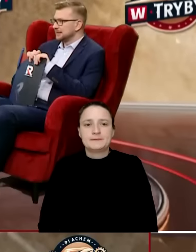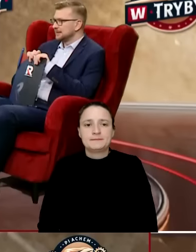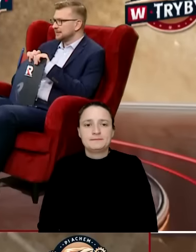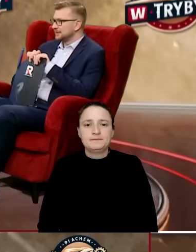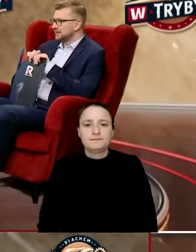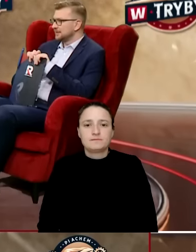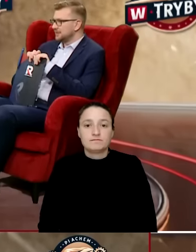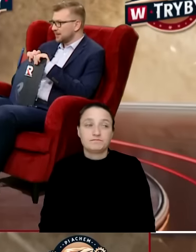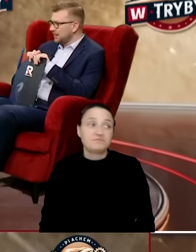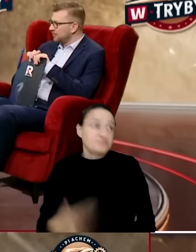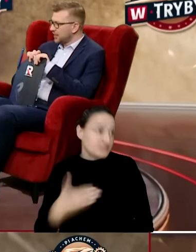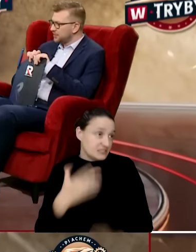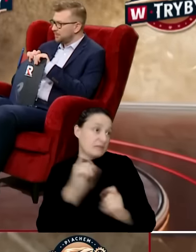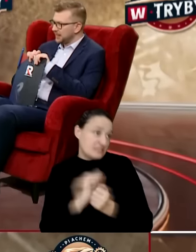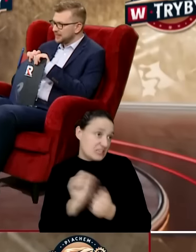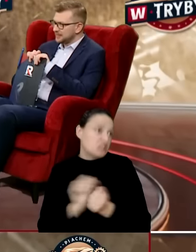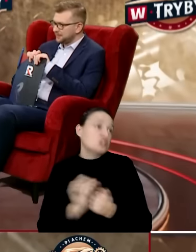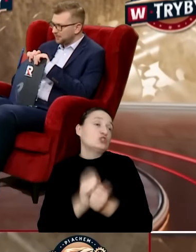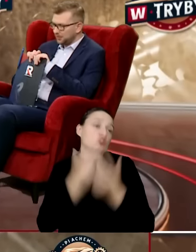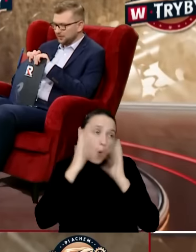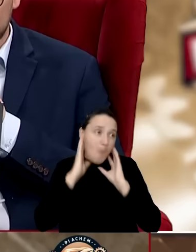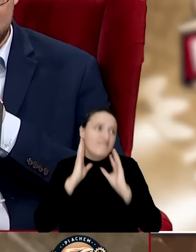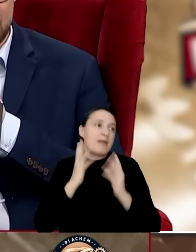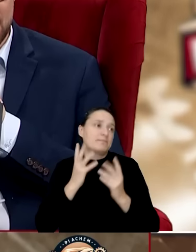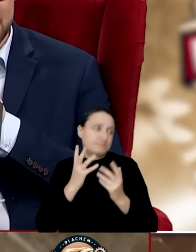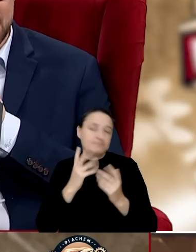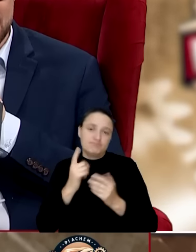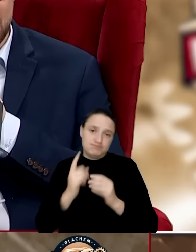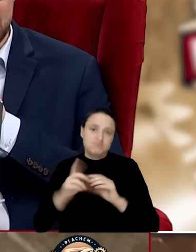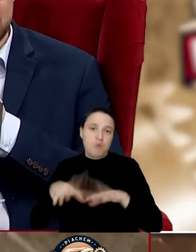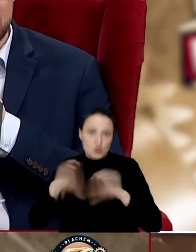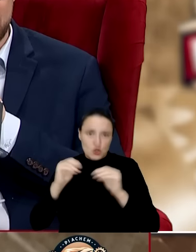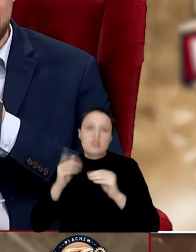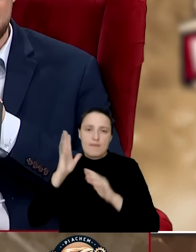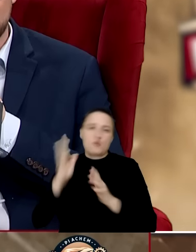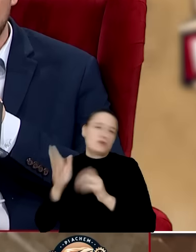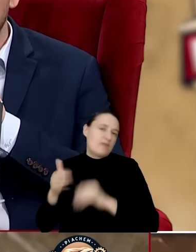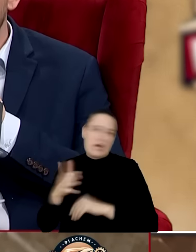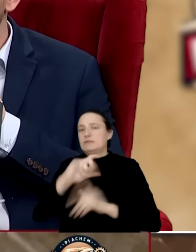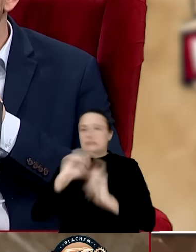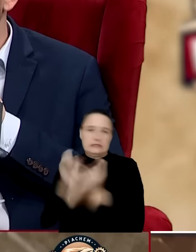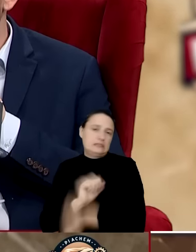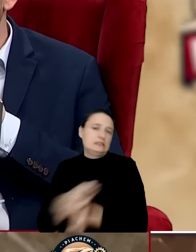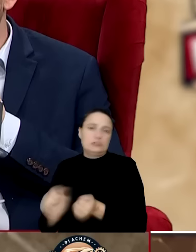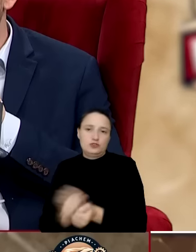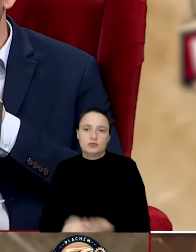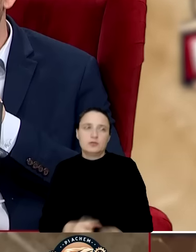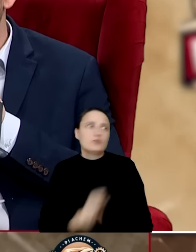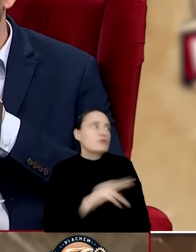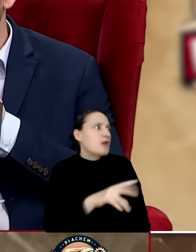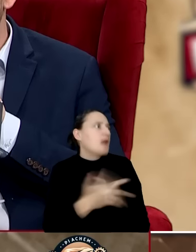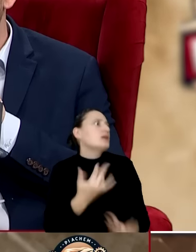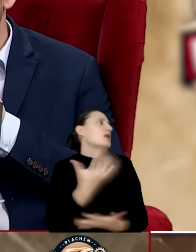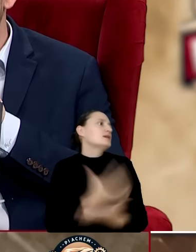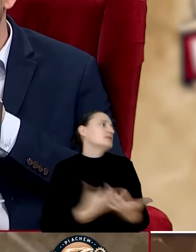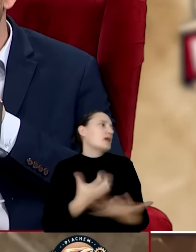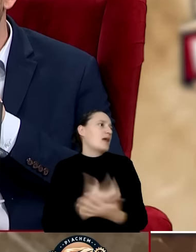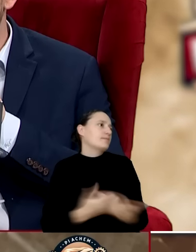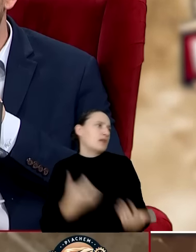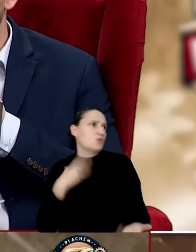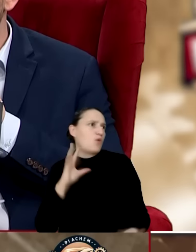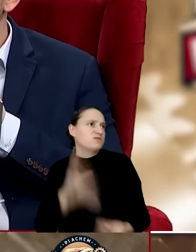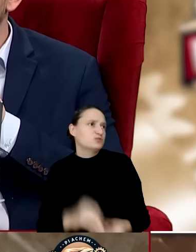Ryba psuje się od góry. No jak drenujecie wiadomo. Państwo polskie. To jest ten drenaż, to jest po prostu zarabiając. Ile tam oni łącznie zarabiają? Około